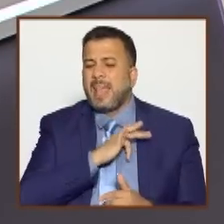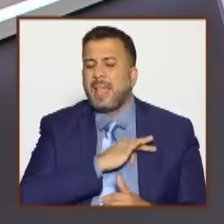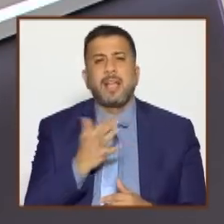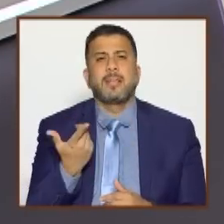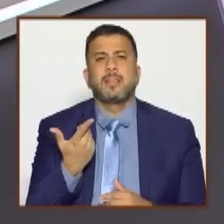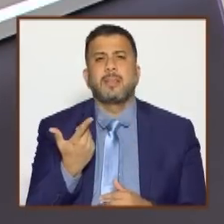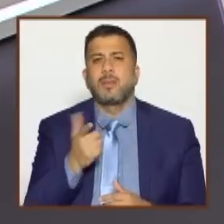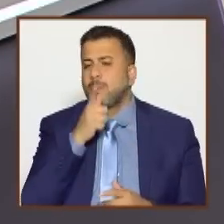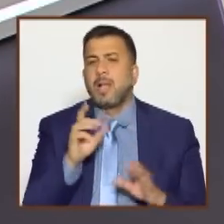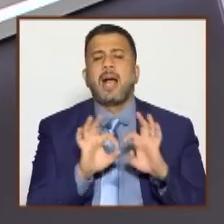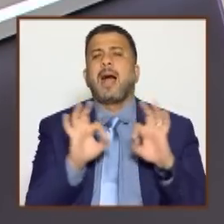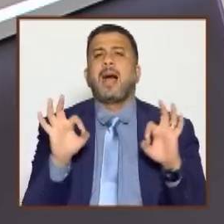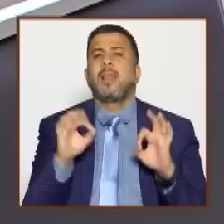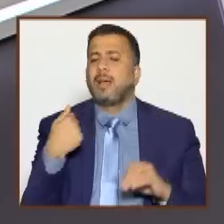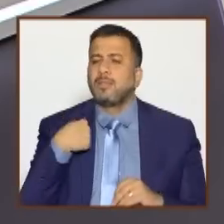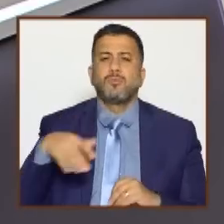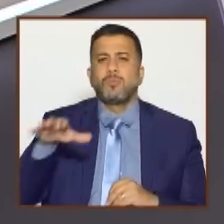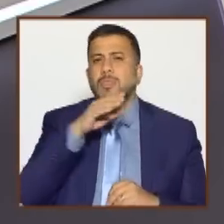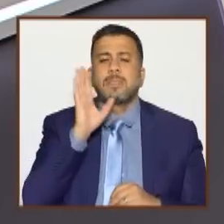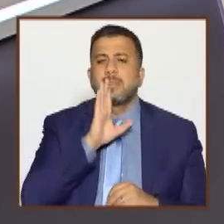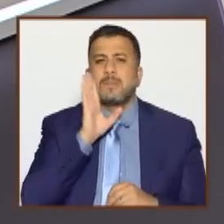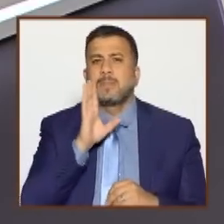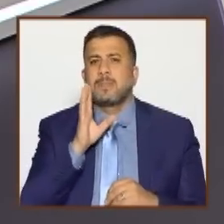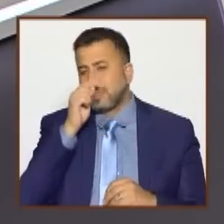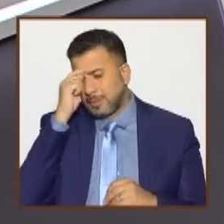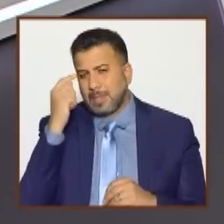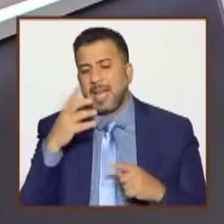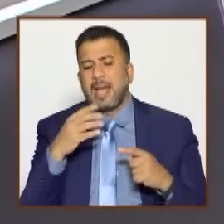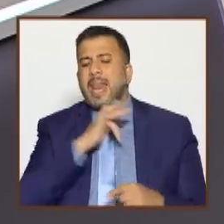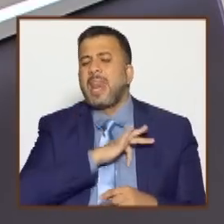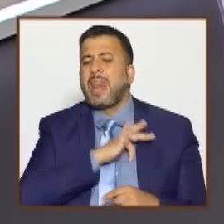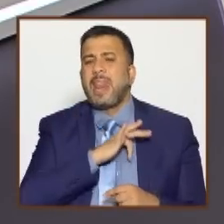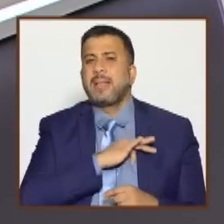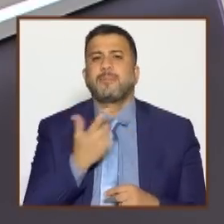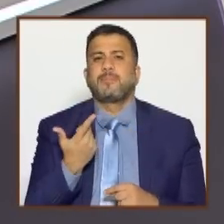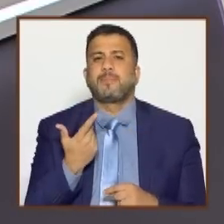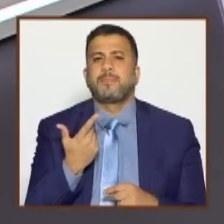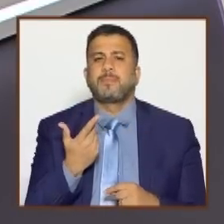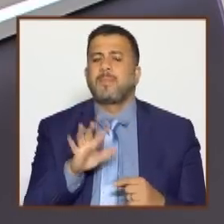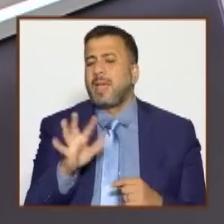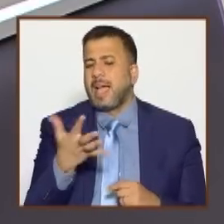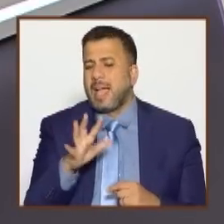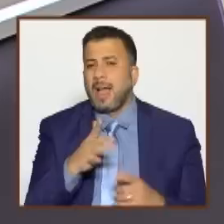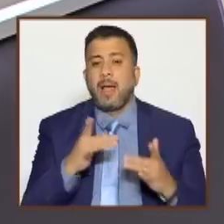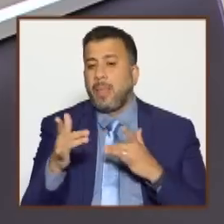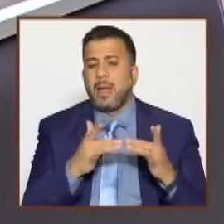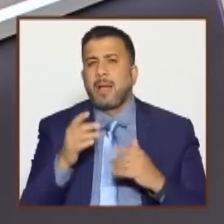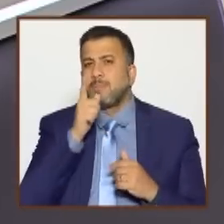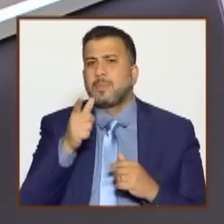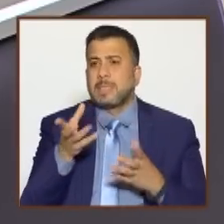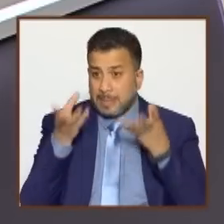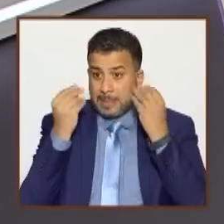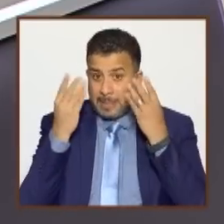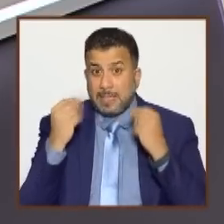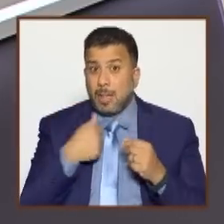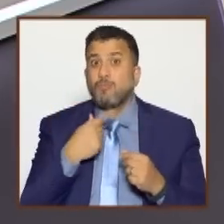حل جذري يا شيخ لنا وللآخرين. إذا تفلتت منه النية؟ نية نعم، أحيانا يعني أحيانا في طلب العلم